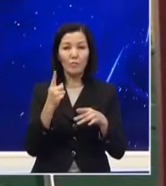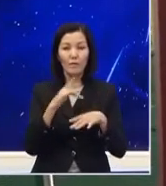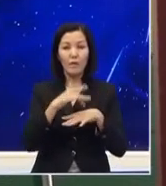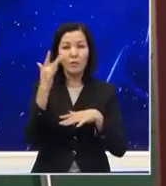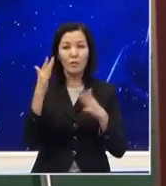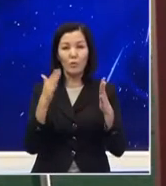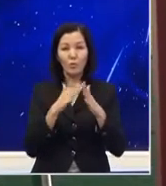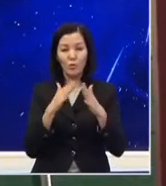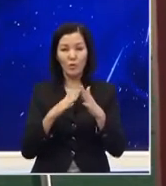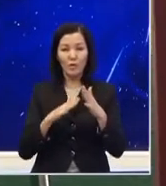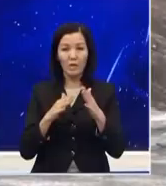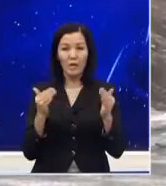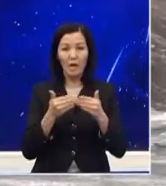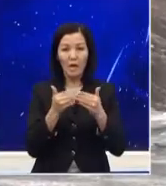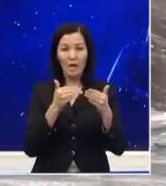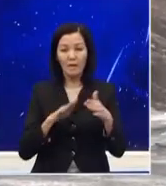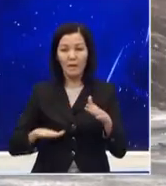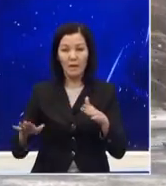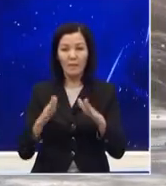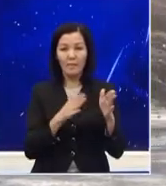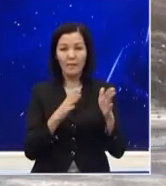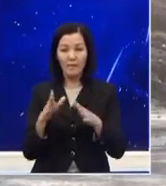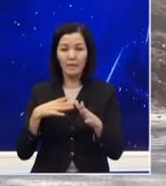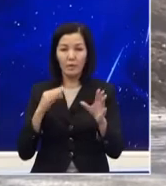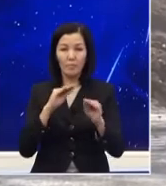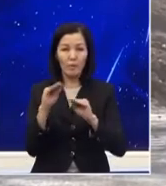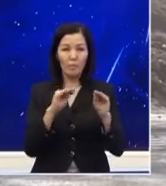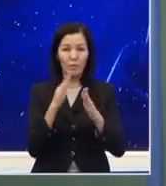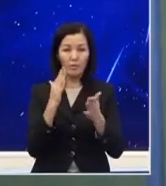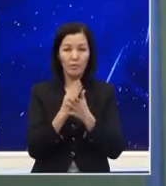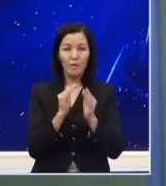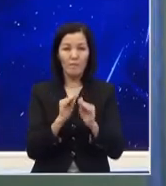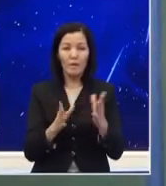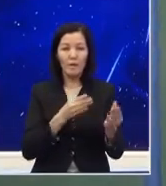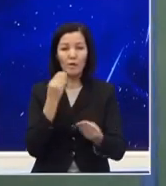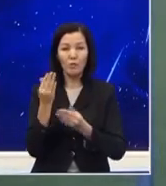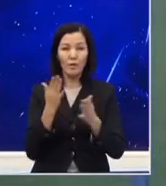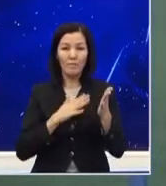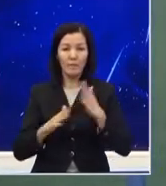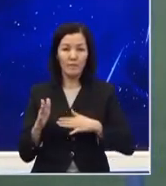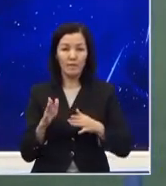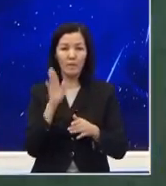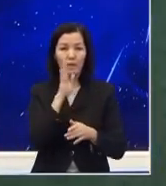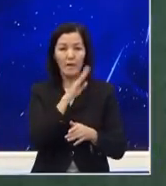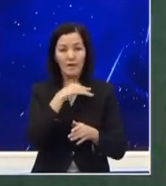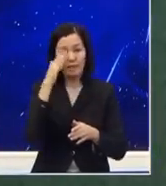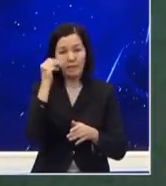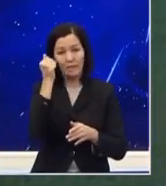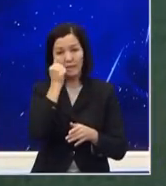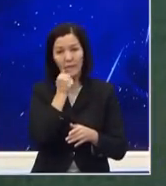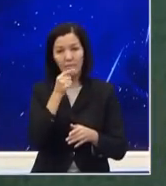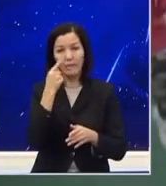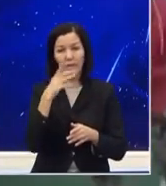ауласы абаттанды. Жаңа салынған ойын алаңқайларында бала шаға ойнап мәз-мейрам, ал ата-аналардың да алғыстан өзге